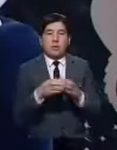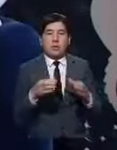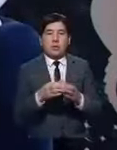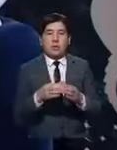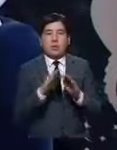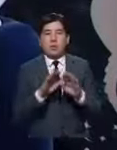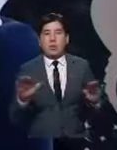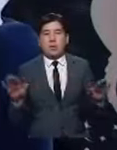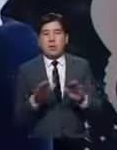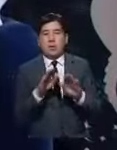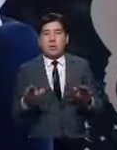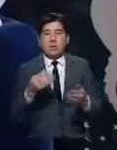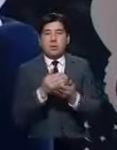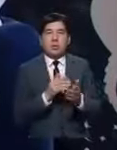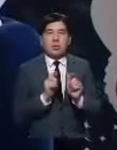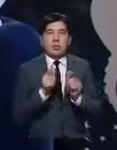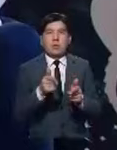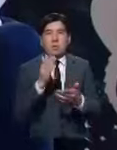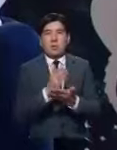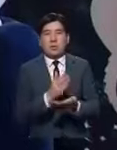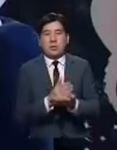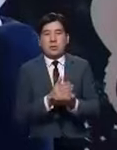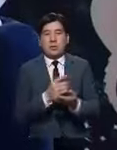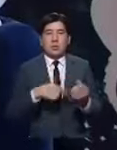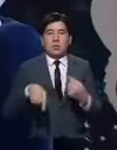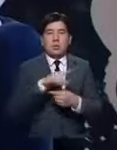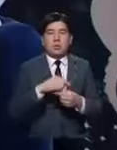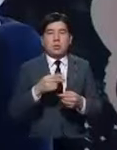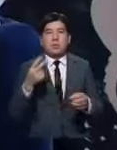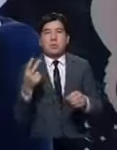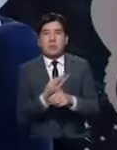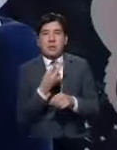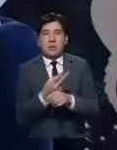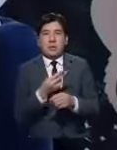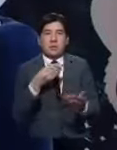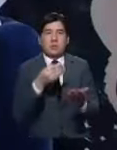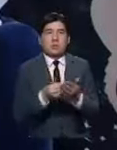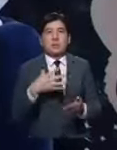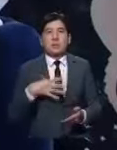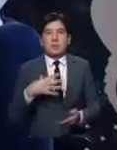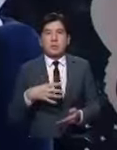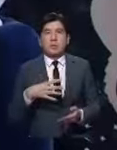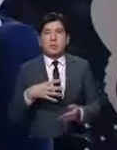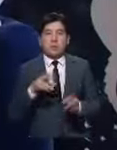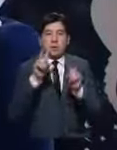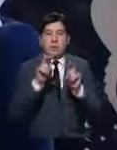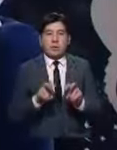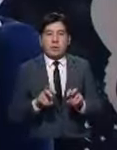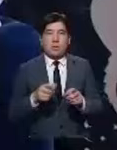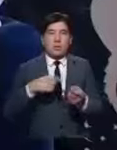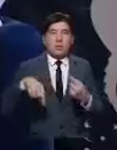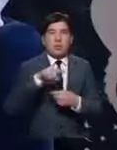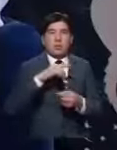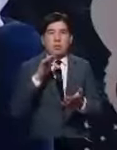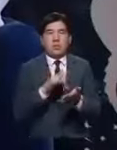әннің меншік иелерімен келісімшарт жасап отыр ғой. Сонда біз неге екі рет төлеуіміз керек? Бұл айыппұл тексерістер орта бизнес өкілдерін